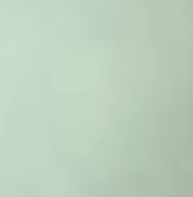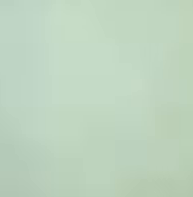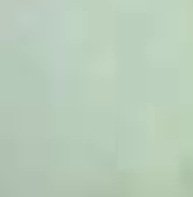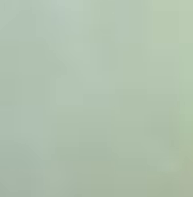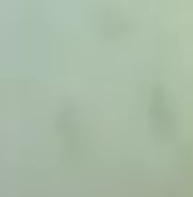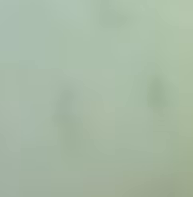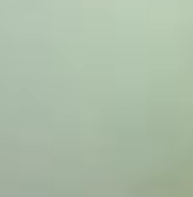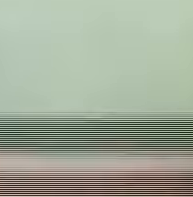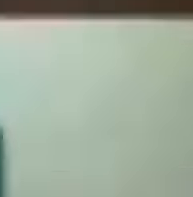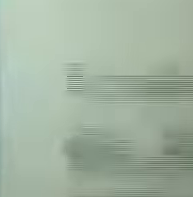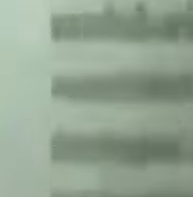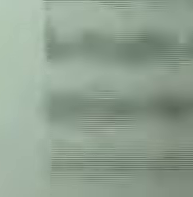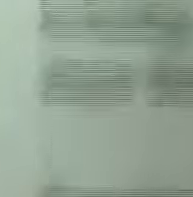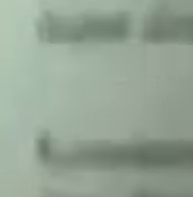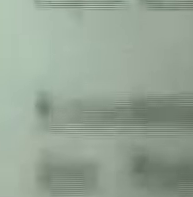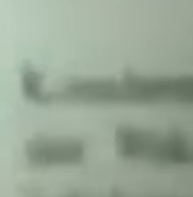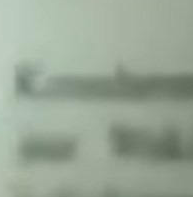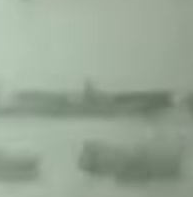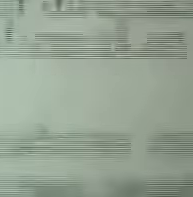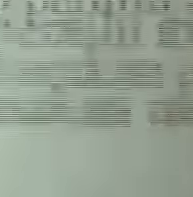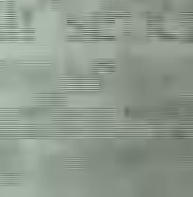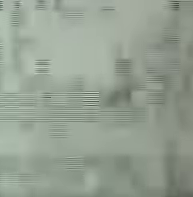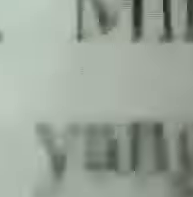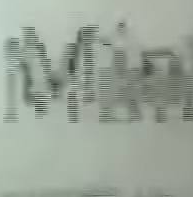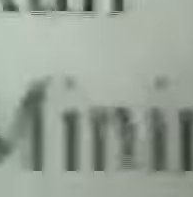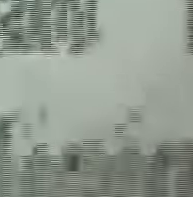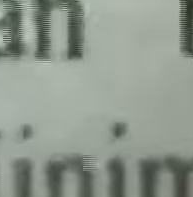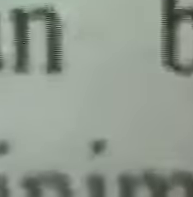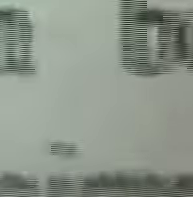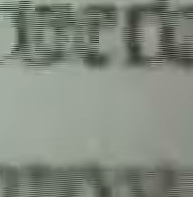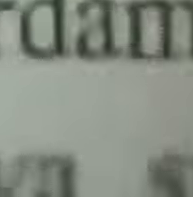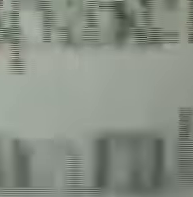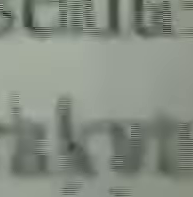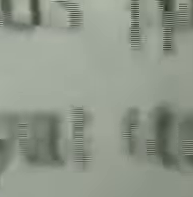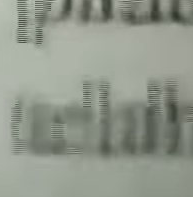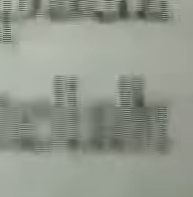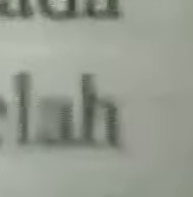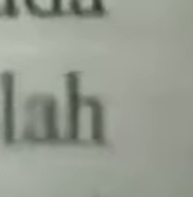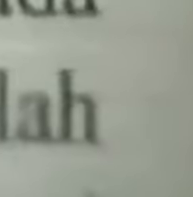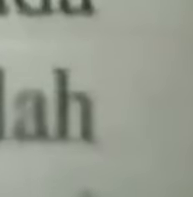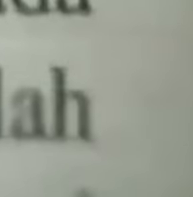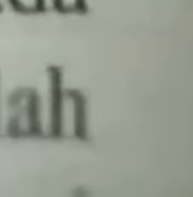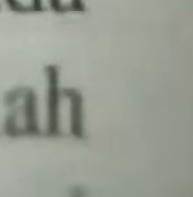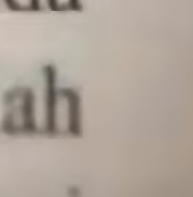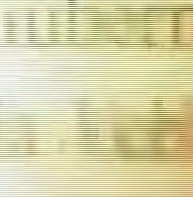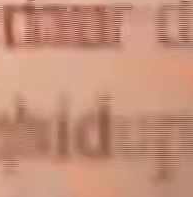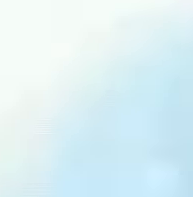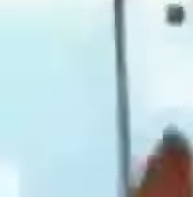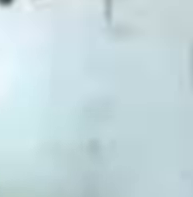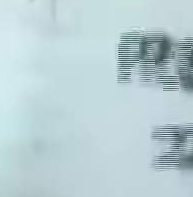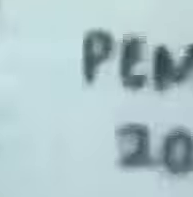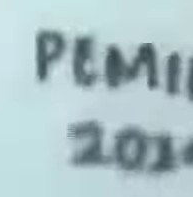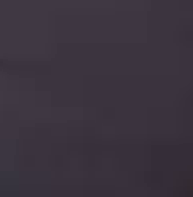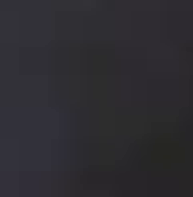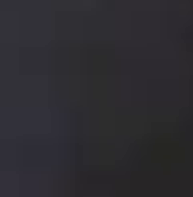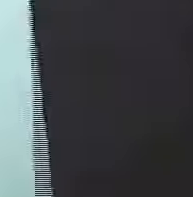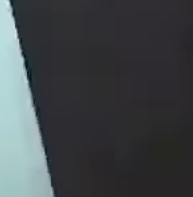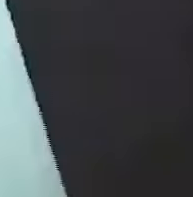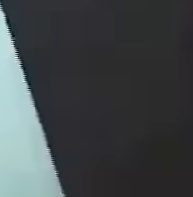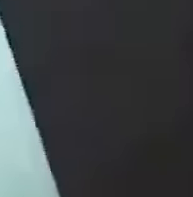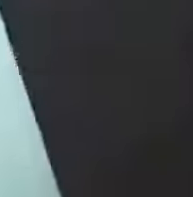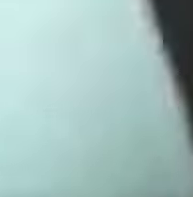Kesadaran memilih dalam proses pemilihan gubernur dan wakil gubernur akan berdampak serius pada kehidupan masyarakat.